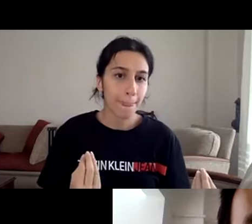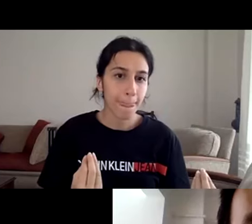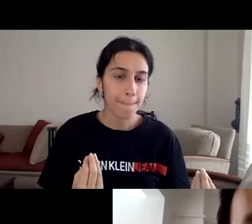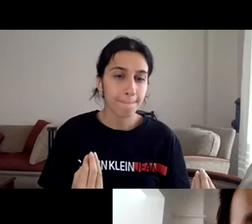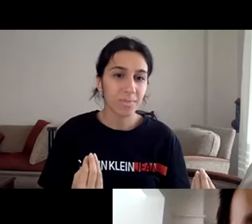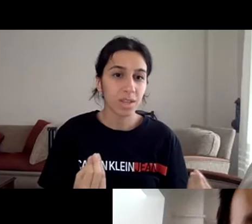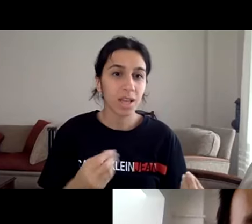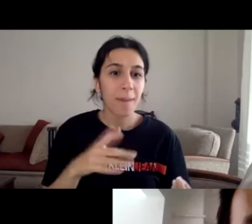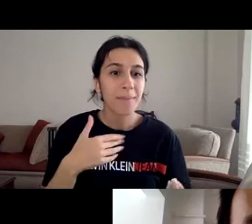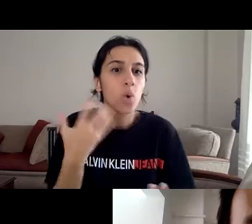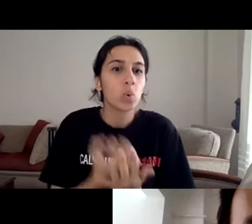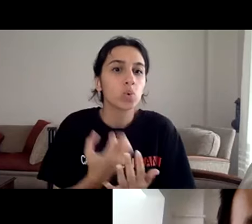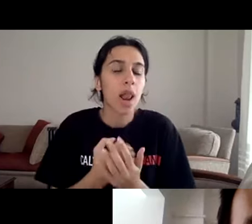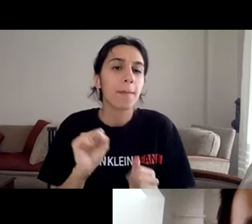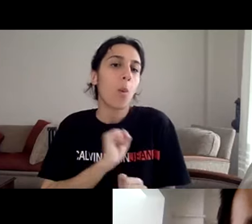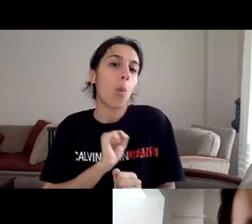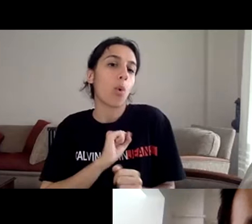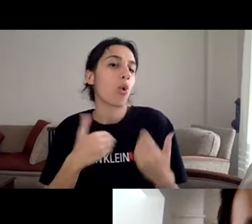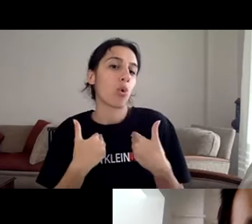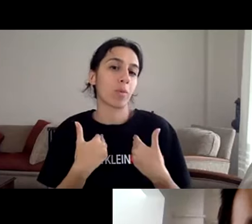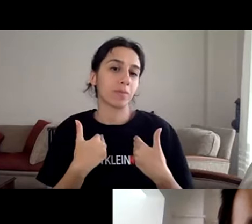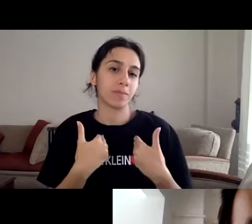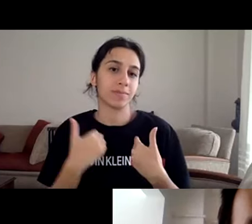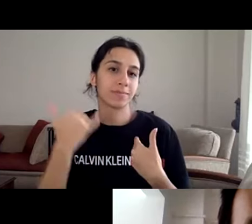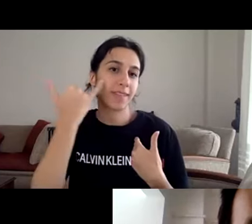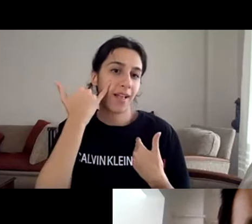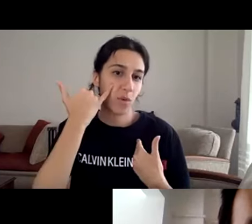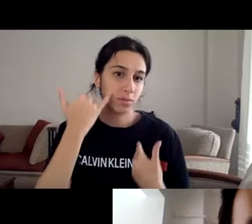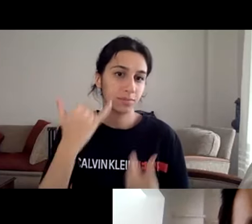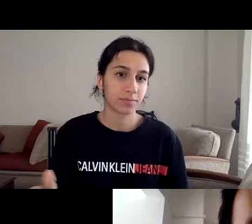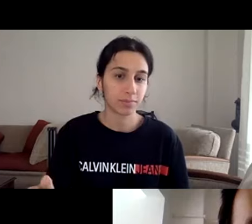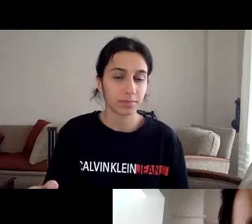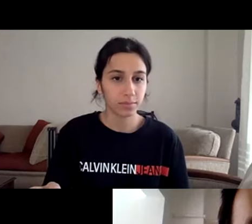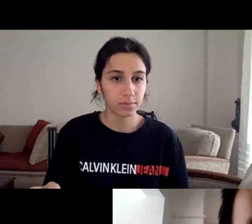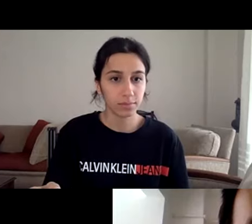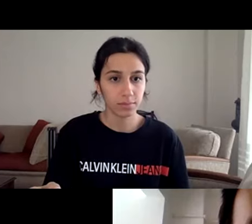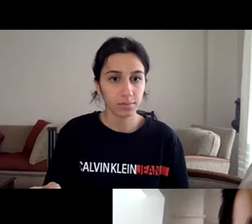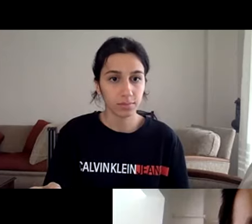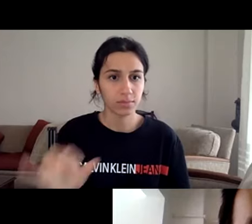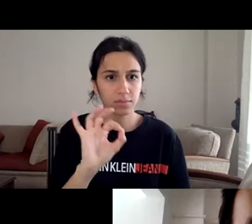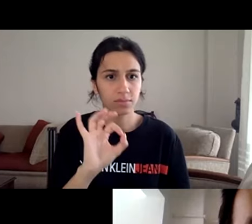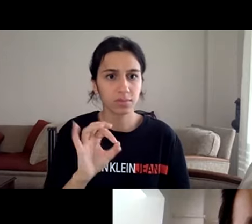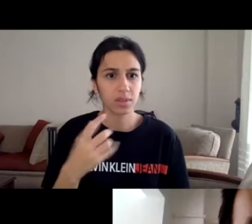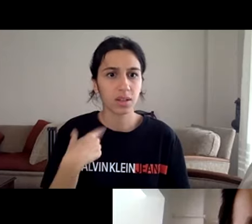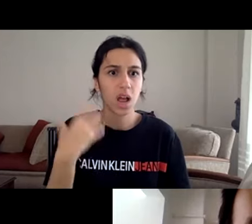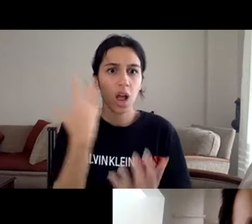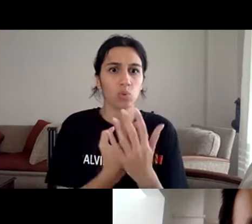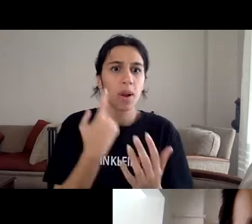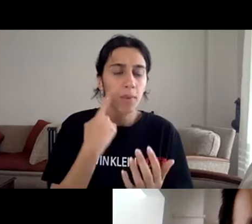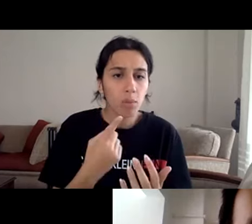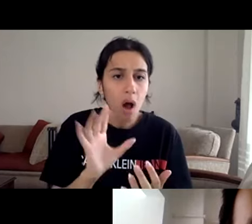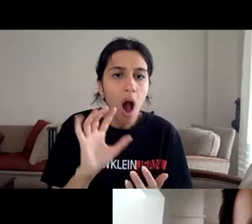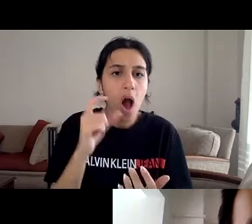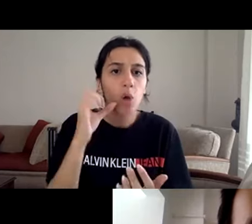yapmayı korkar hale geldik artık. Doğru. Akıllı telefonlarda var olan güncel bir bakıyorsunuz, düğmeler etiketlenmemiş.